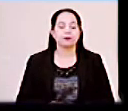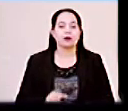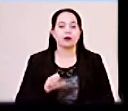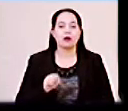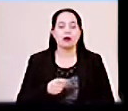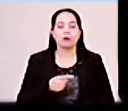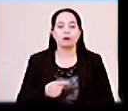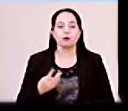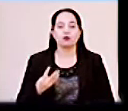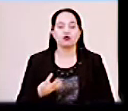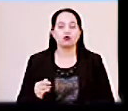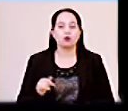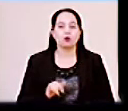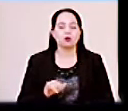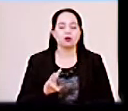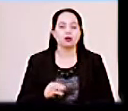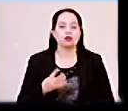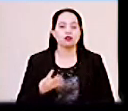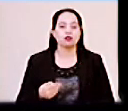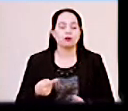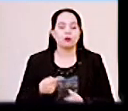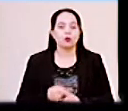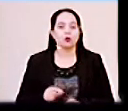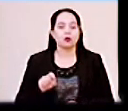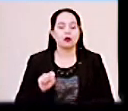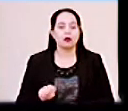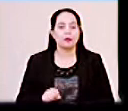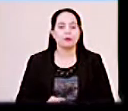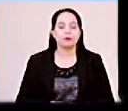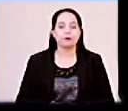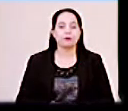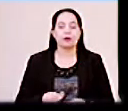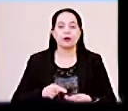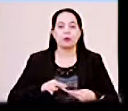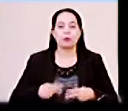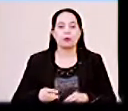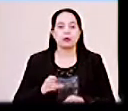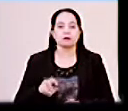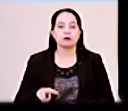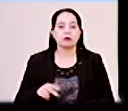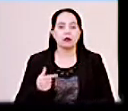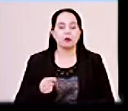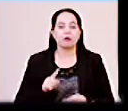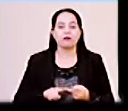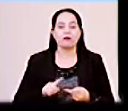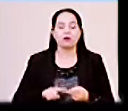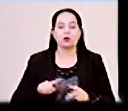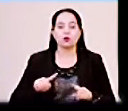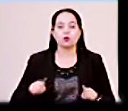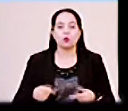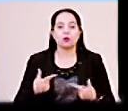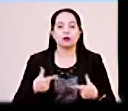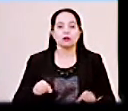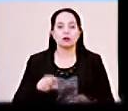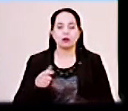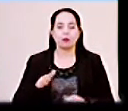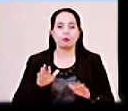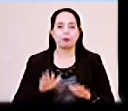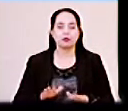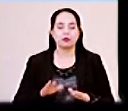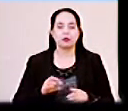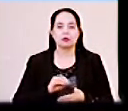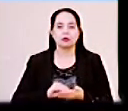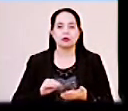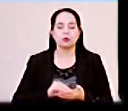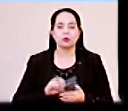25. А минус 4 умноженное на 4 плюс а. Поменяем слагаемое во второй скобке, где сумма.